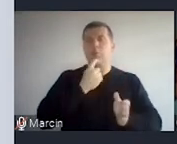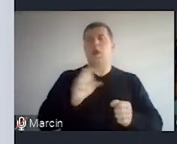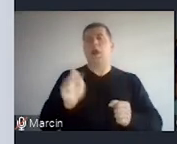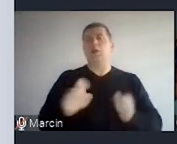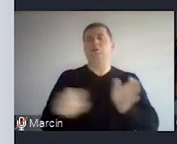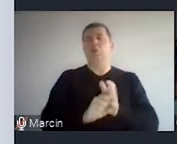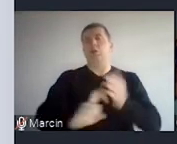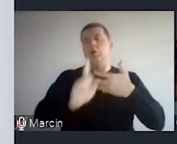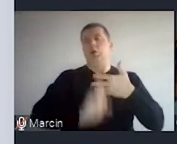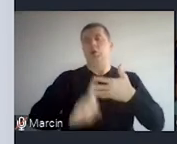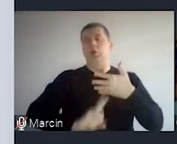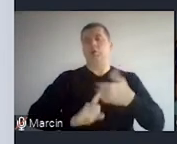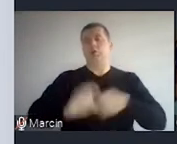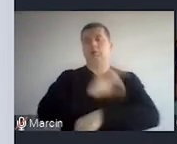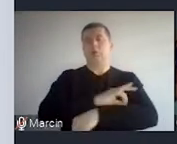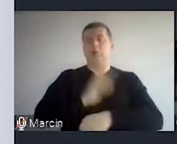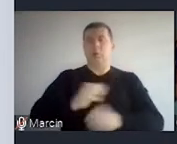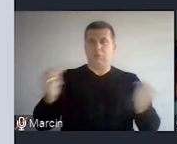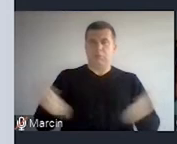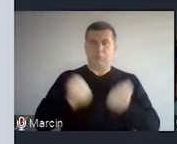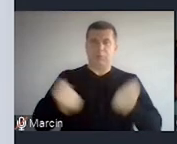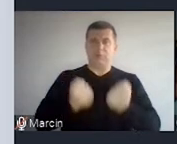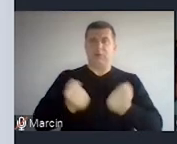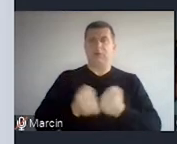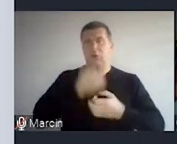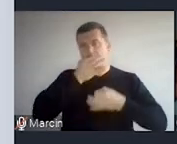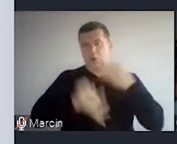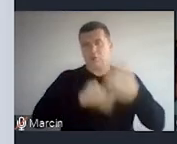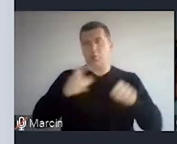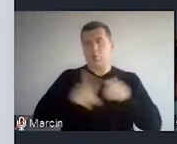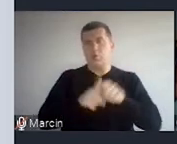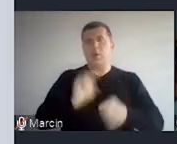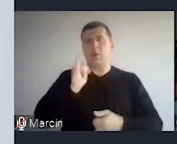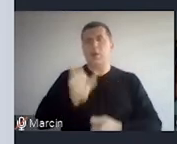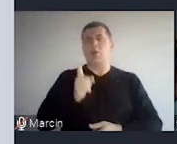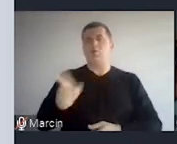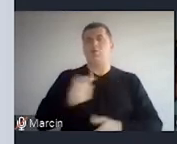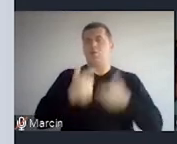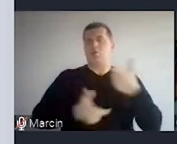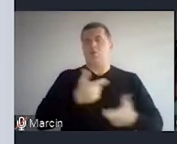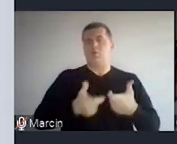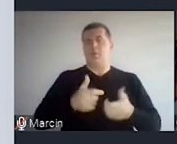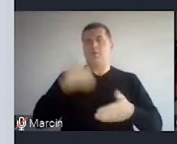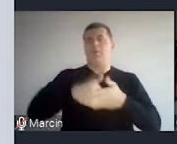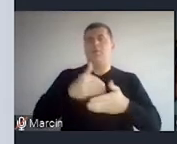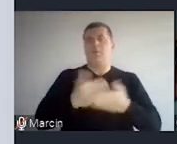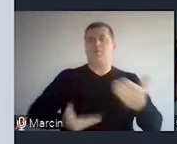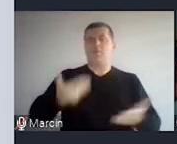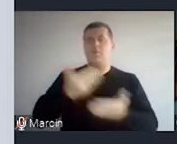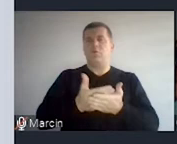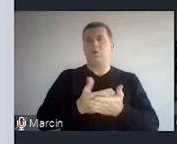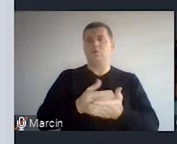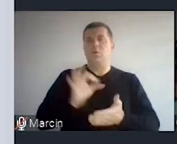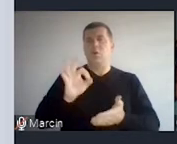rozliczenie takiego projektu. Postaram się Państwu opowiedzieć również o tym, jak się to robi wewnątrz wniosku o płatność, czyli jak